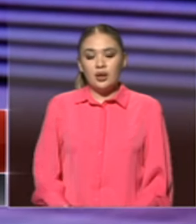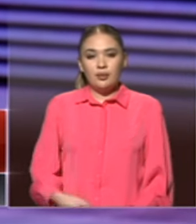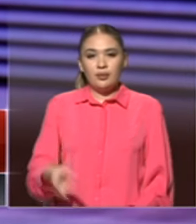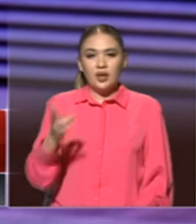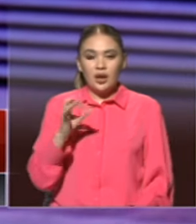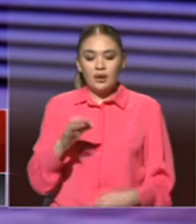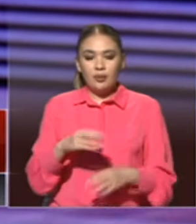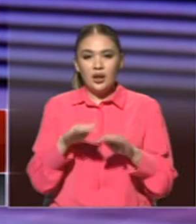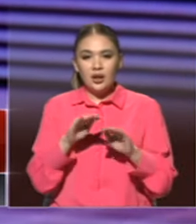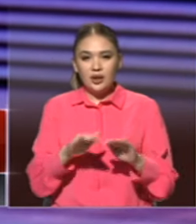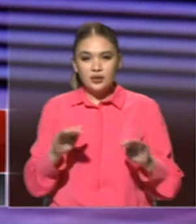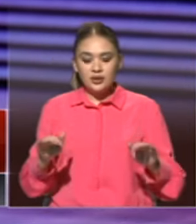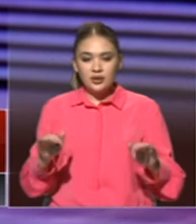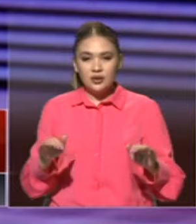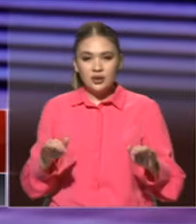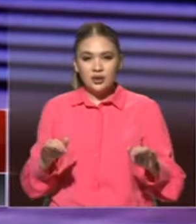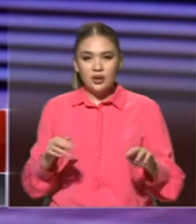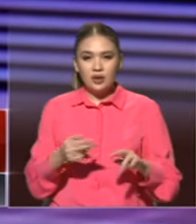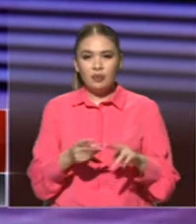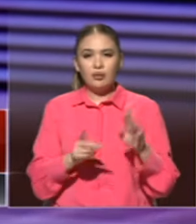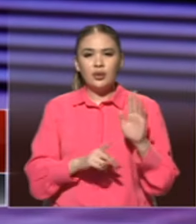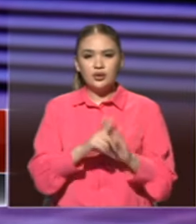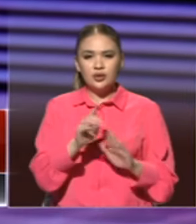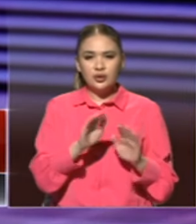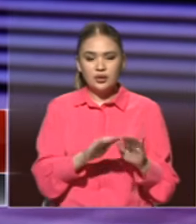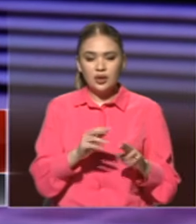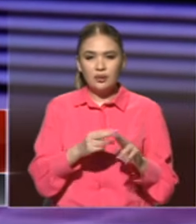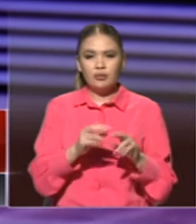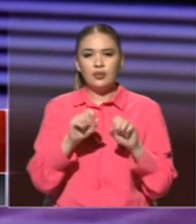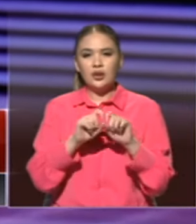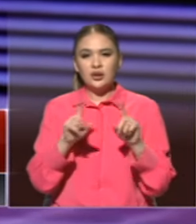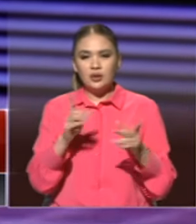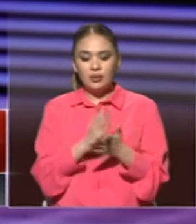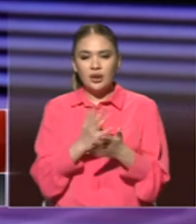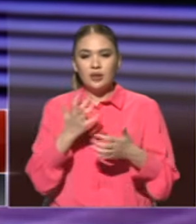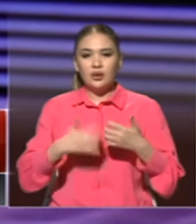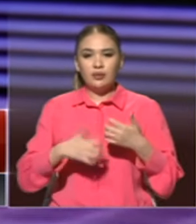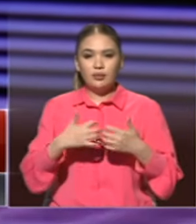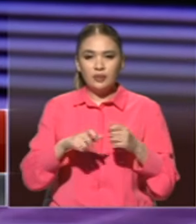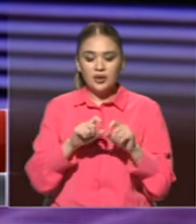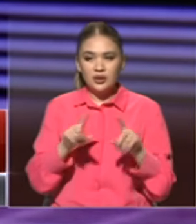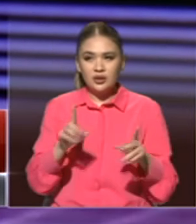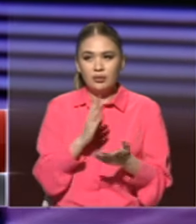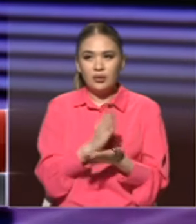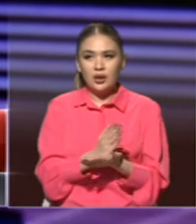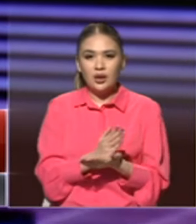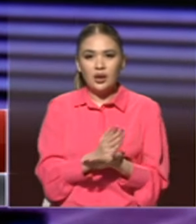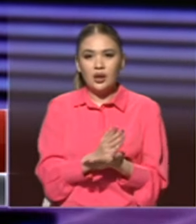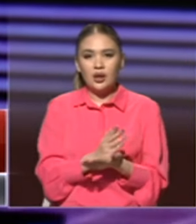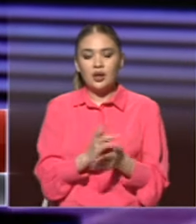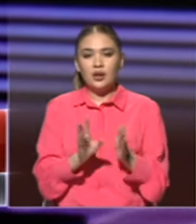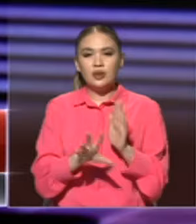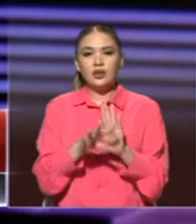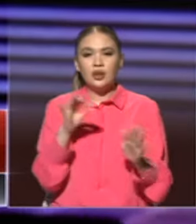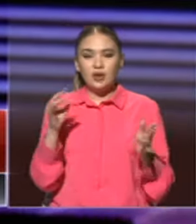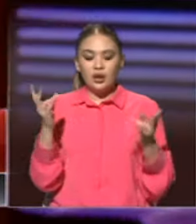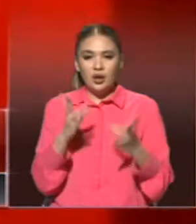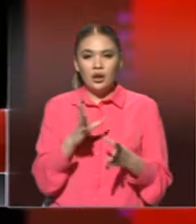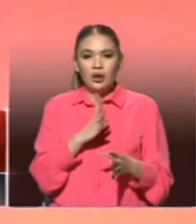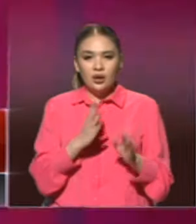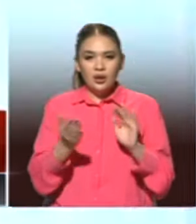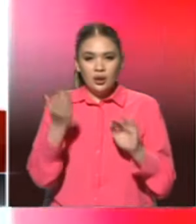Бірақ баланың енді бастауыш мектеп бар, негізгі мектеп бар, орта мектеп бар. Негізгі мектепте оқып жүргенде таңдау керек. Сосын жаңа